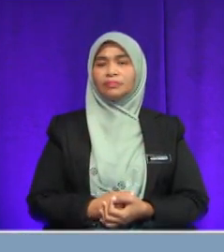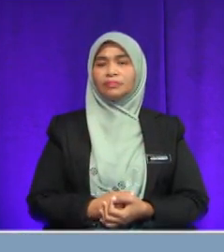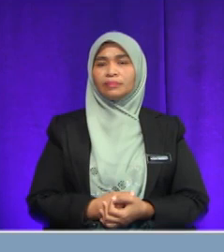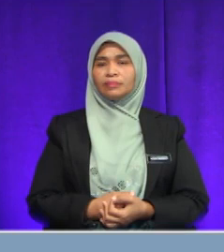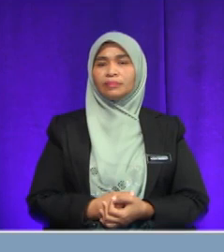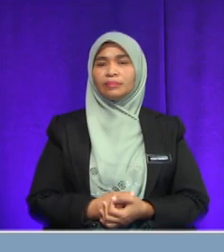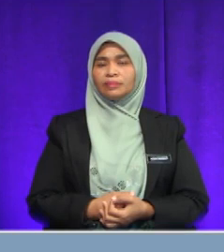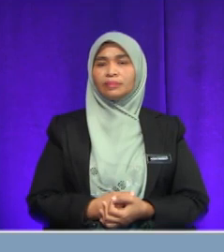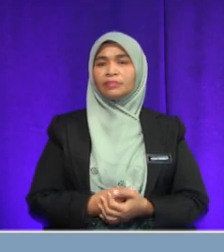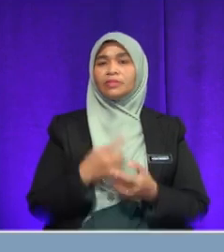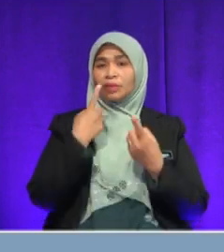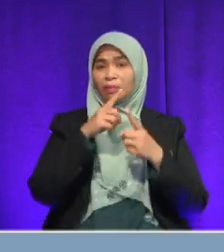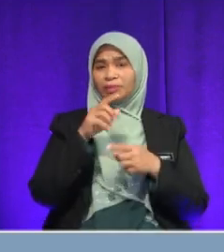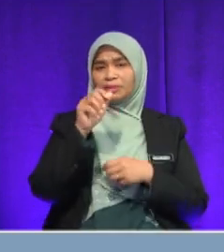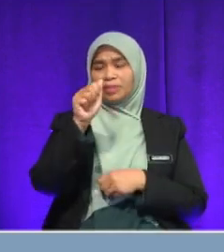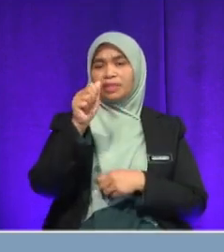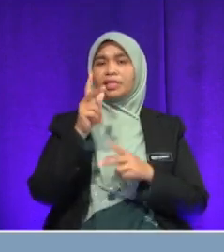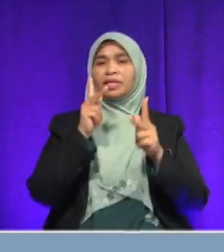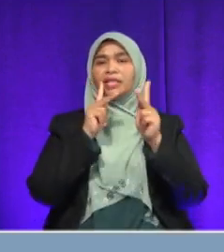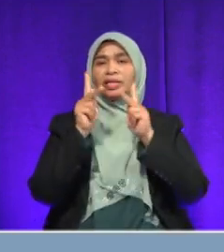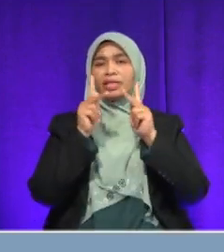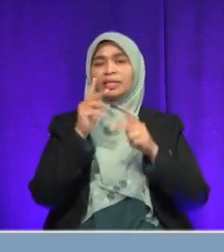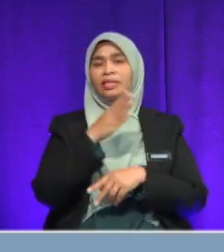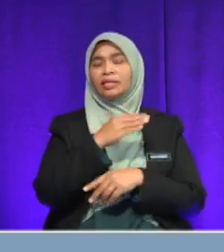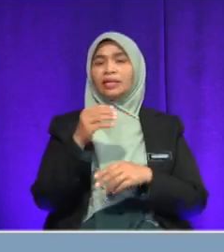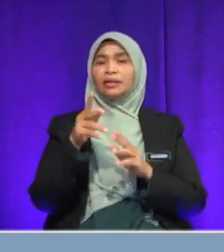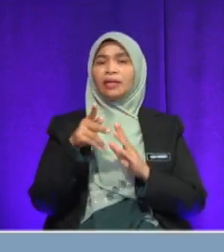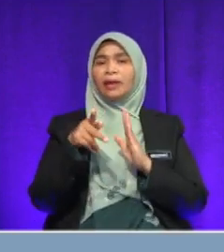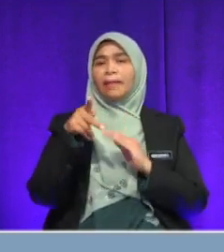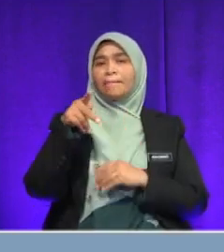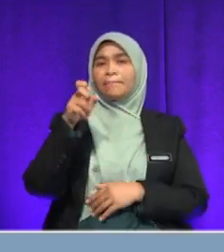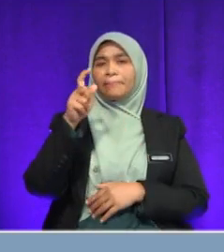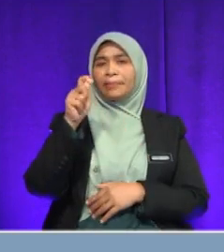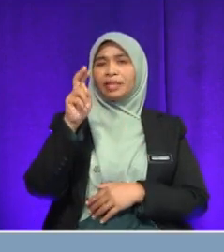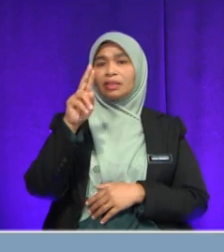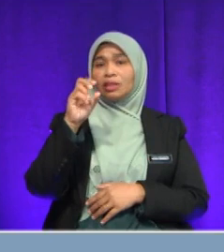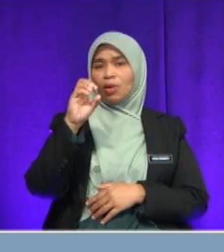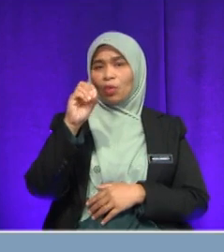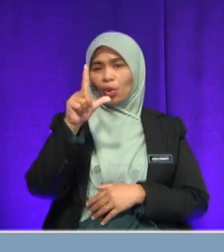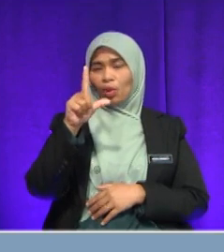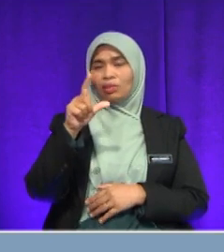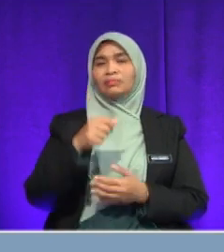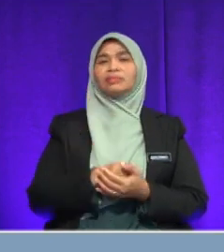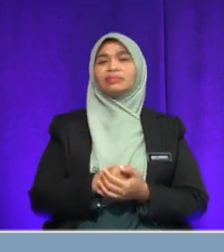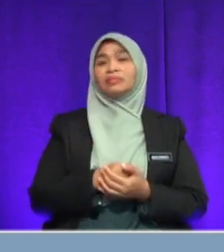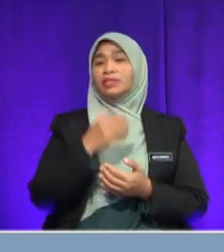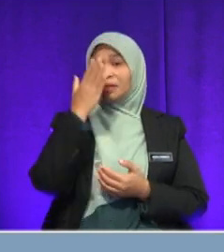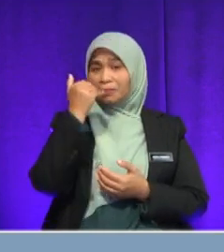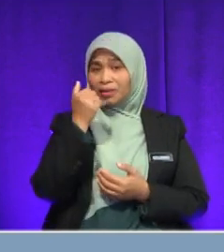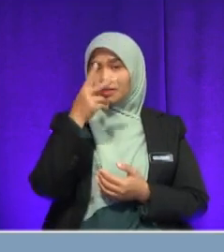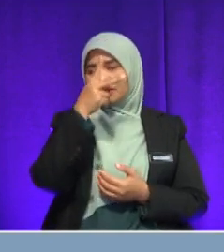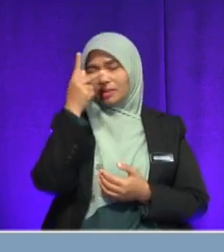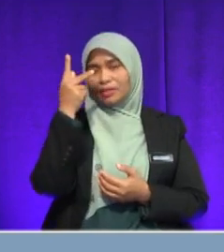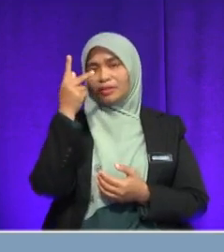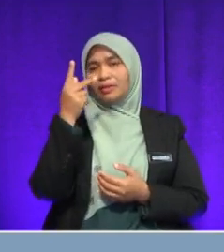Jawapannya ialah A, kereta dan petrol. Okey, kereta dan petrol. Kenapa kereta dan petrol? Kerana kereta